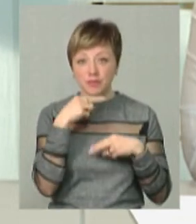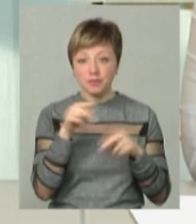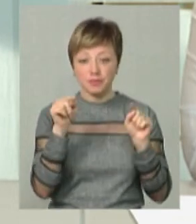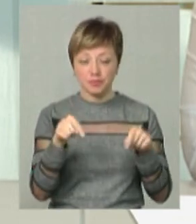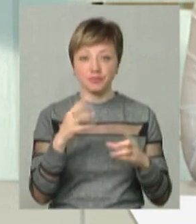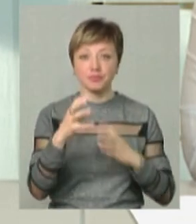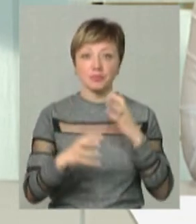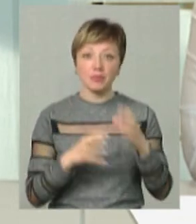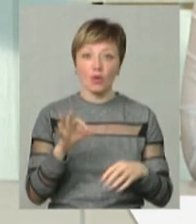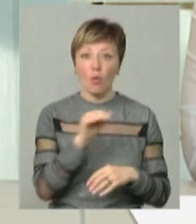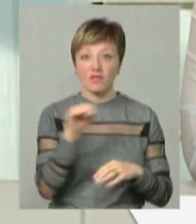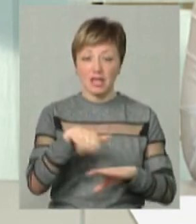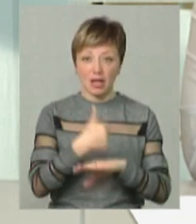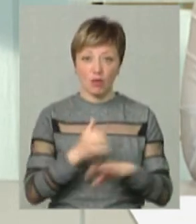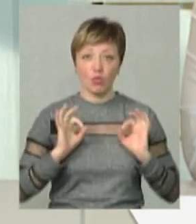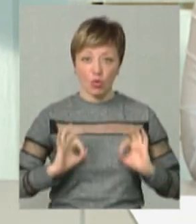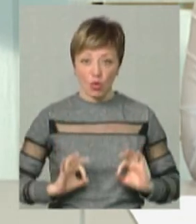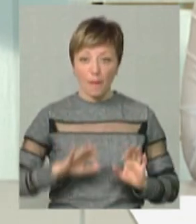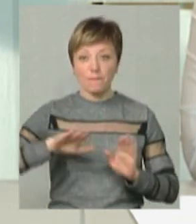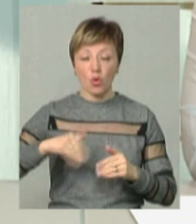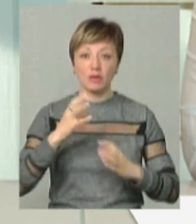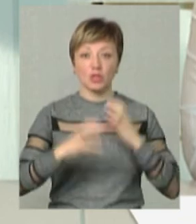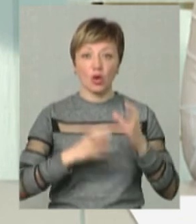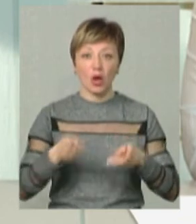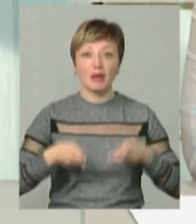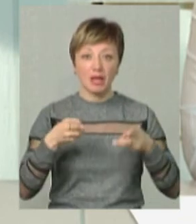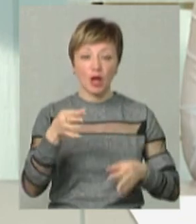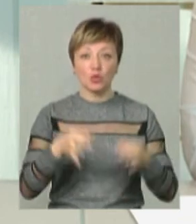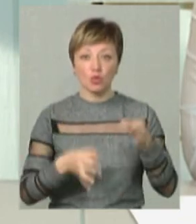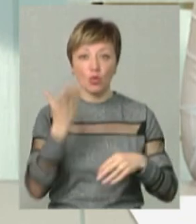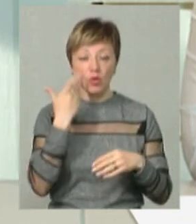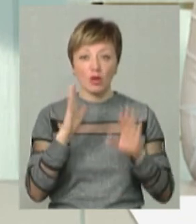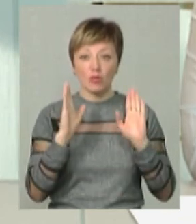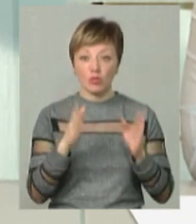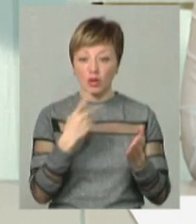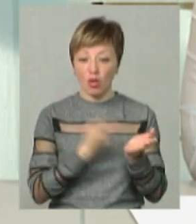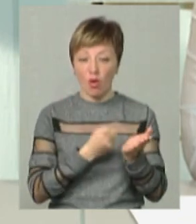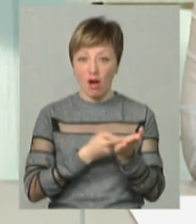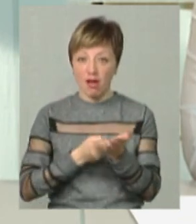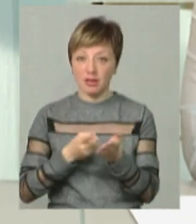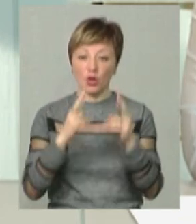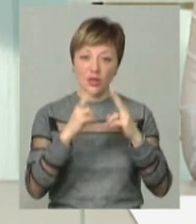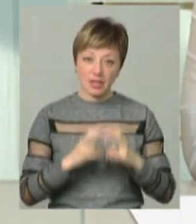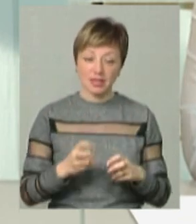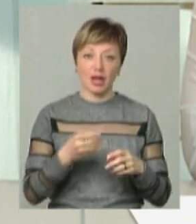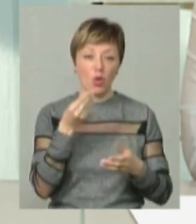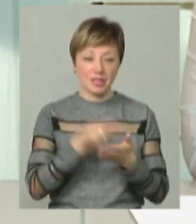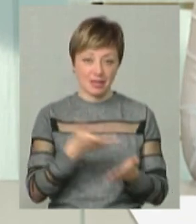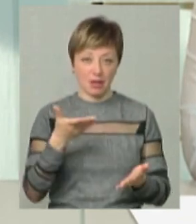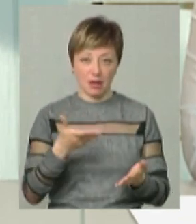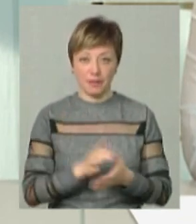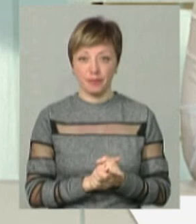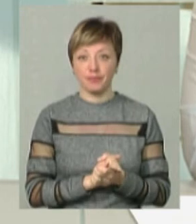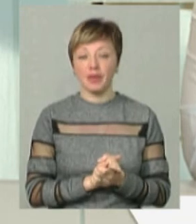увага в Офісі Генерального прокурора і, зокрема, потім в Міжнародному кримінальному суді, коли буде верифікація доказів, тобто їх дослідження і оцінка.